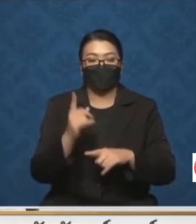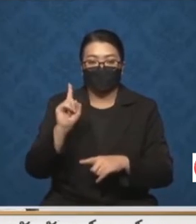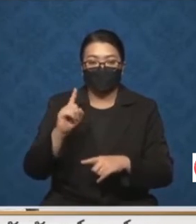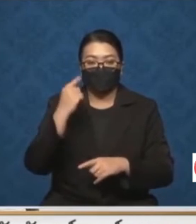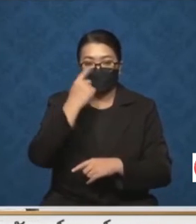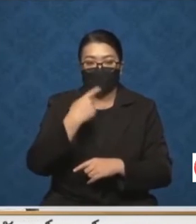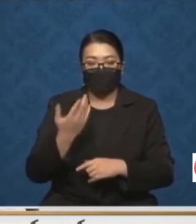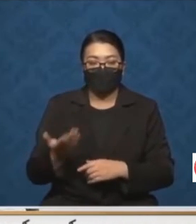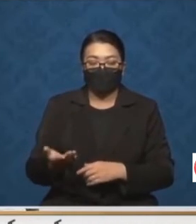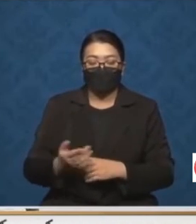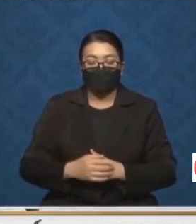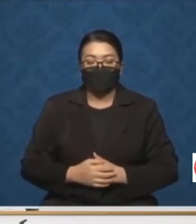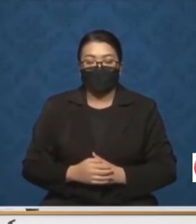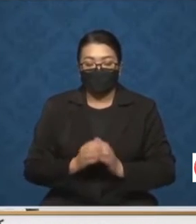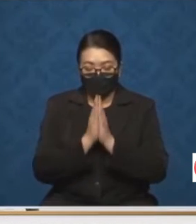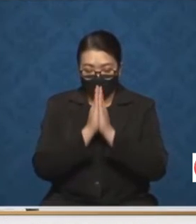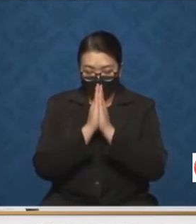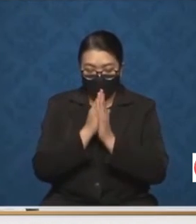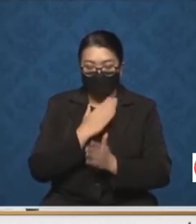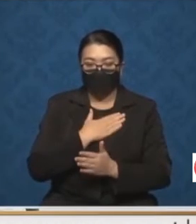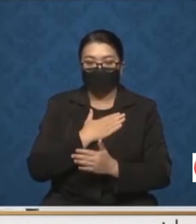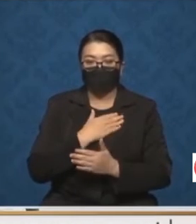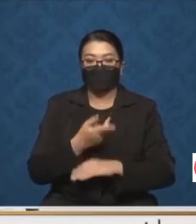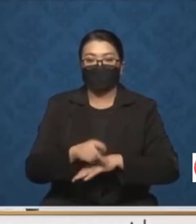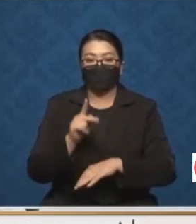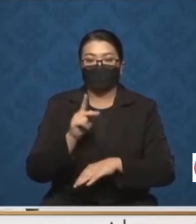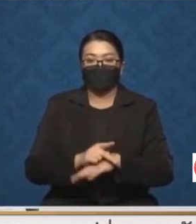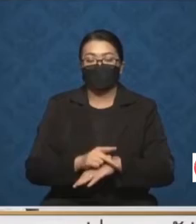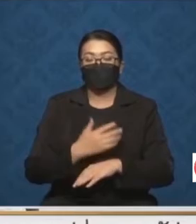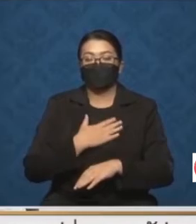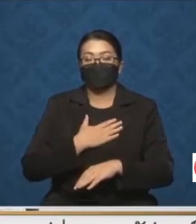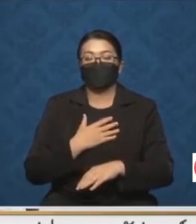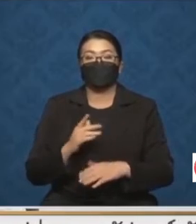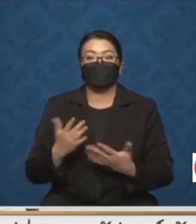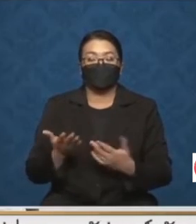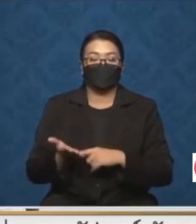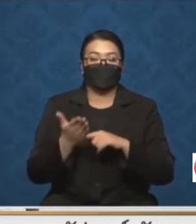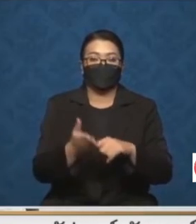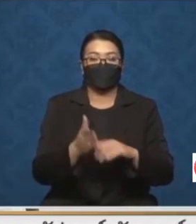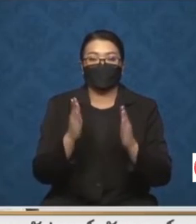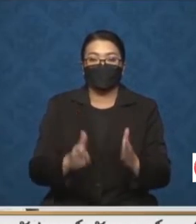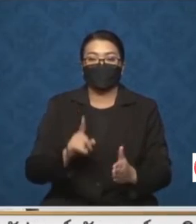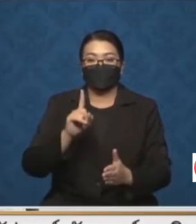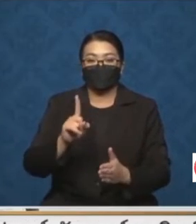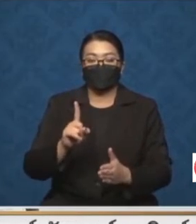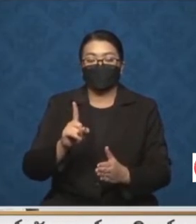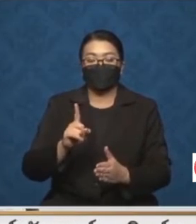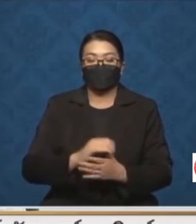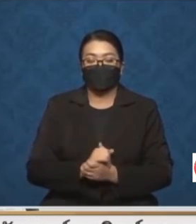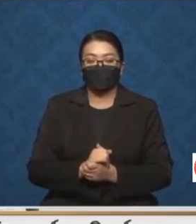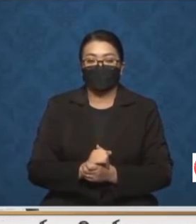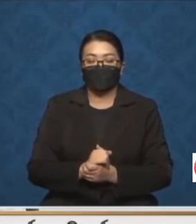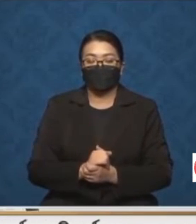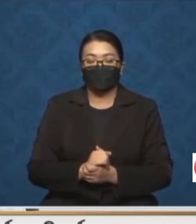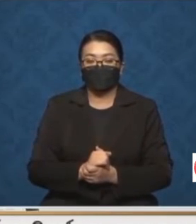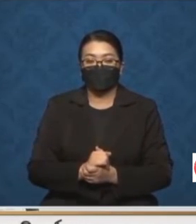กราบเรียนท่านประธานที่เคารพผมพิรัตวรสลินพรรคเสริมไทยครับขอเสนอสัดส่วนกรรมาธิการในสัดส่วนของพรรคเส